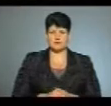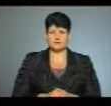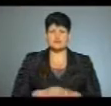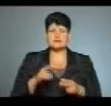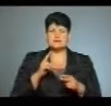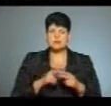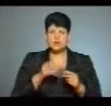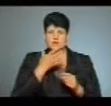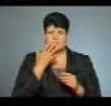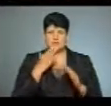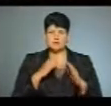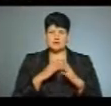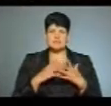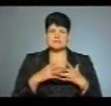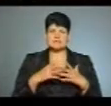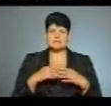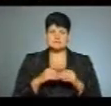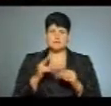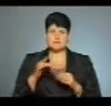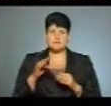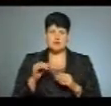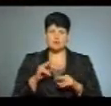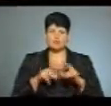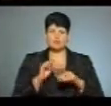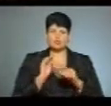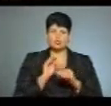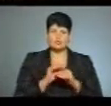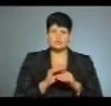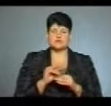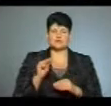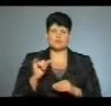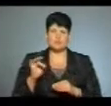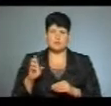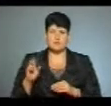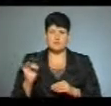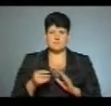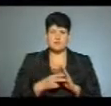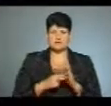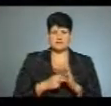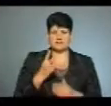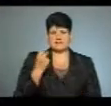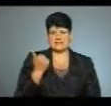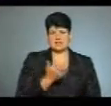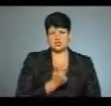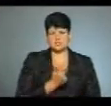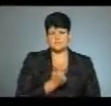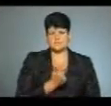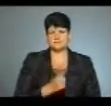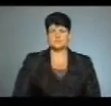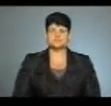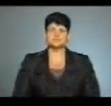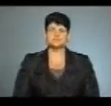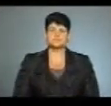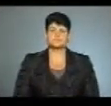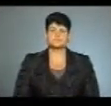Завершити утеплювання будинку для сім'ї Драпалів та добудовувати помешкання родини Чубарів волонтери планують за 2 тижні. Ірина Терлюк, Андрій